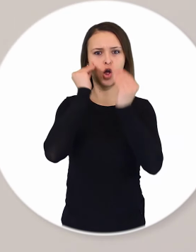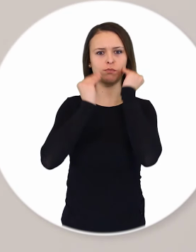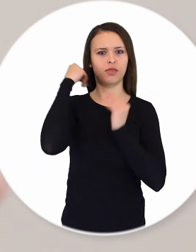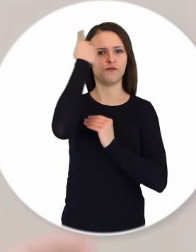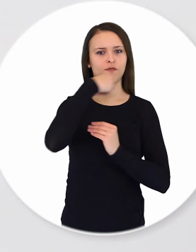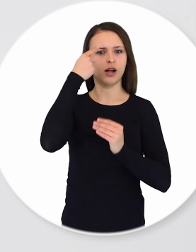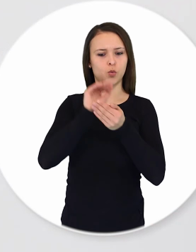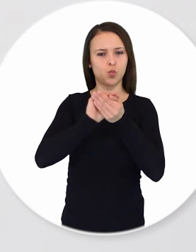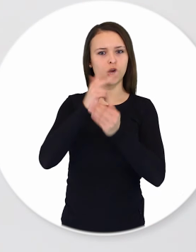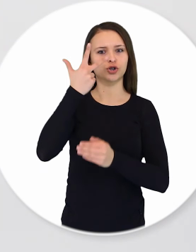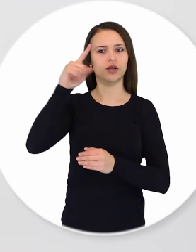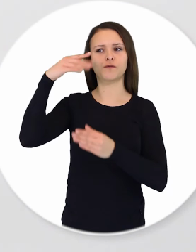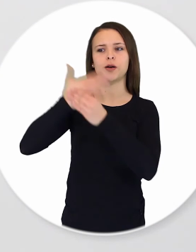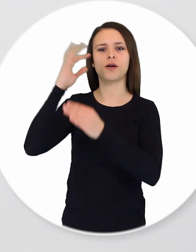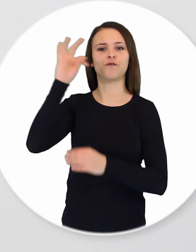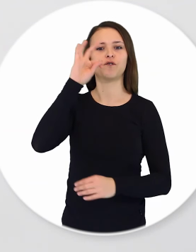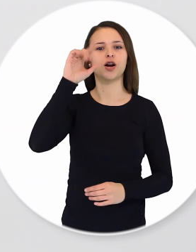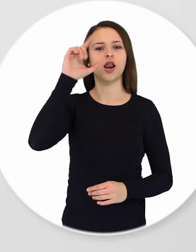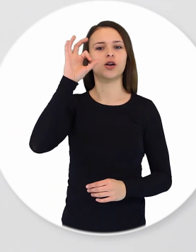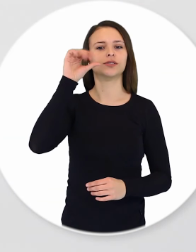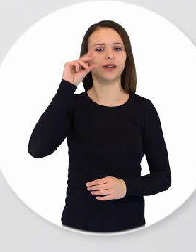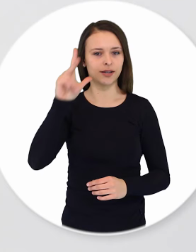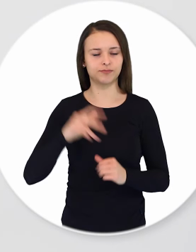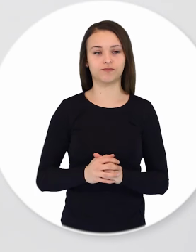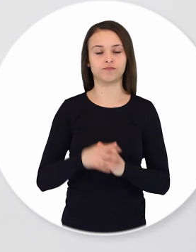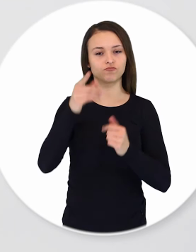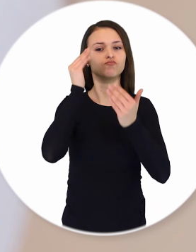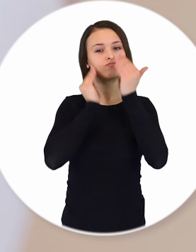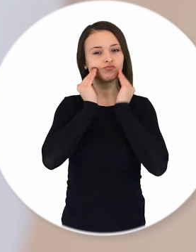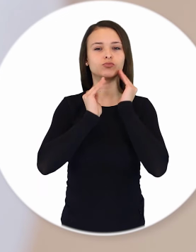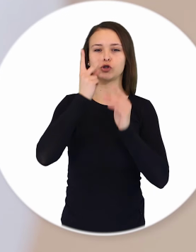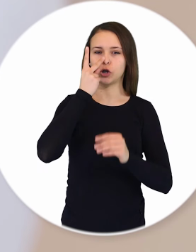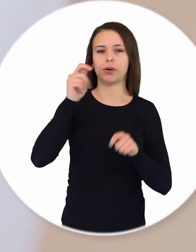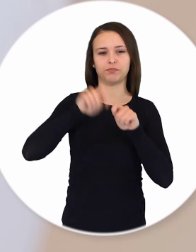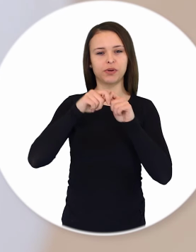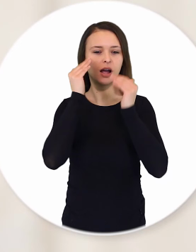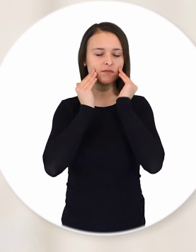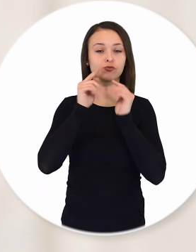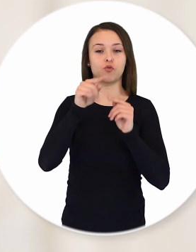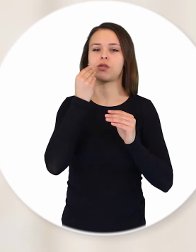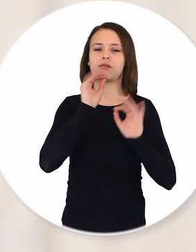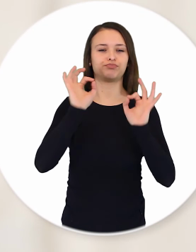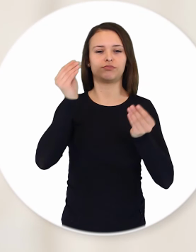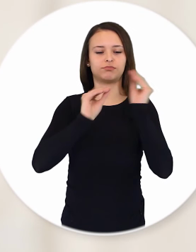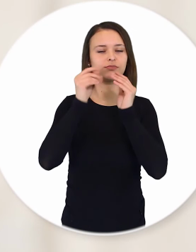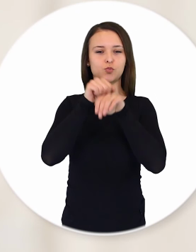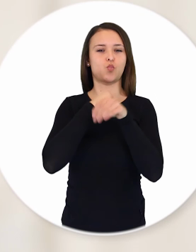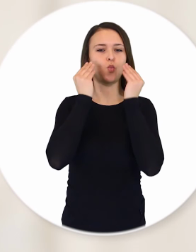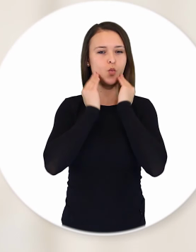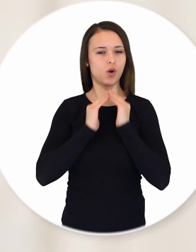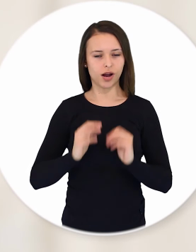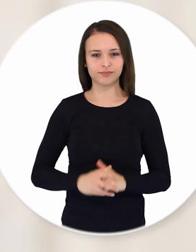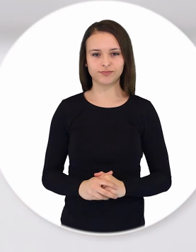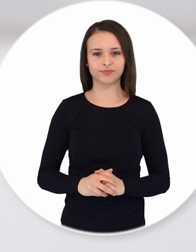Poznaj nową linię kosmetyków do twarzy Sphia 3D od Flosslec. Zaaplikuj serum i stwórz swój własny rytuał,